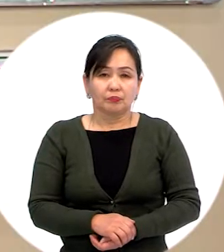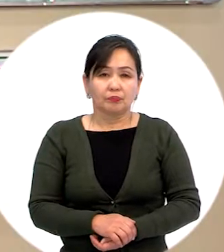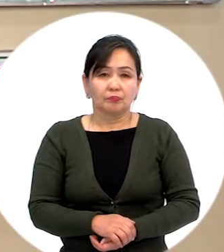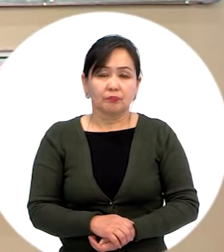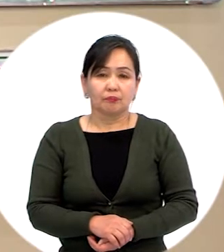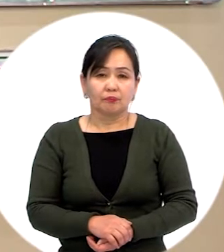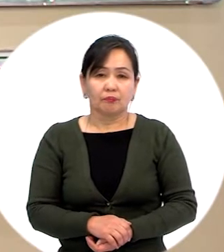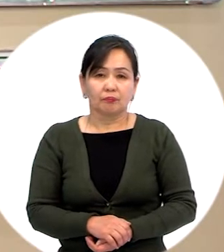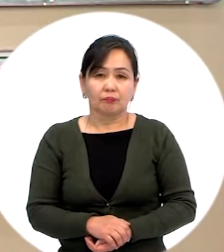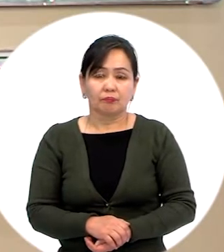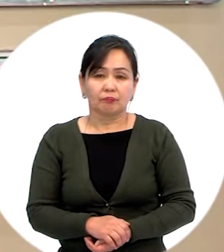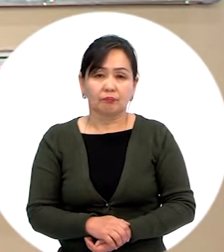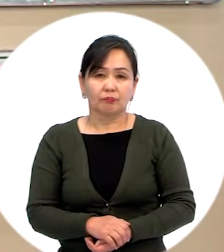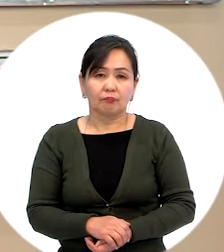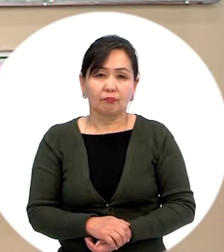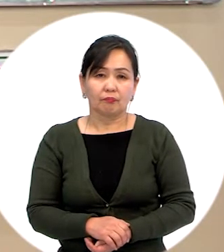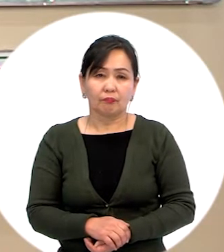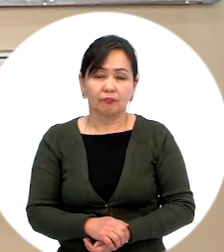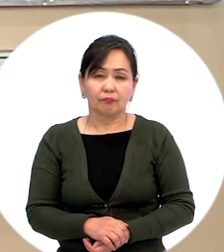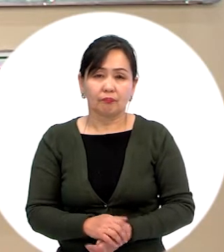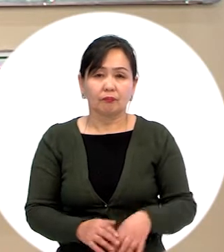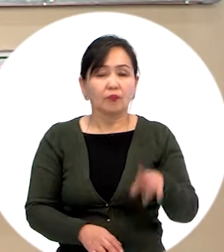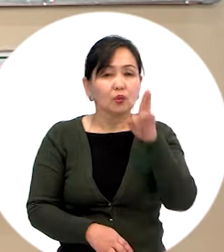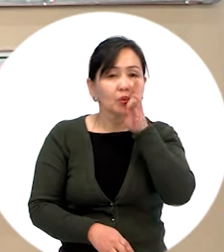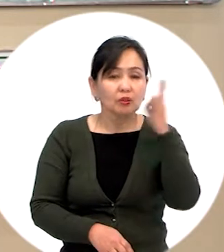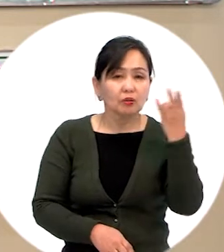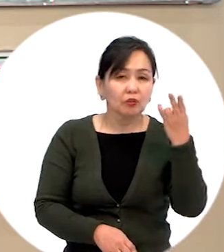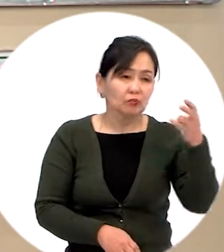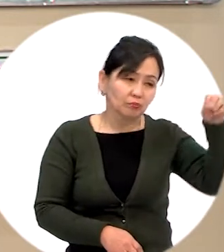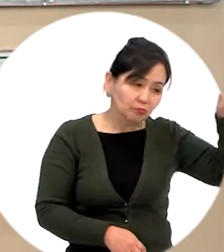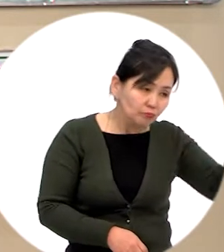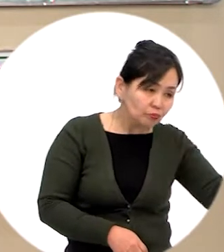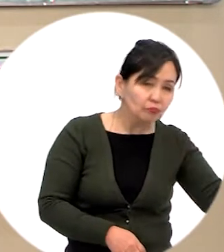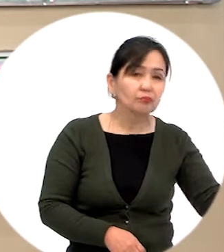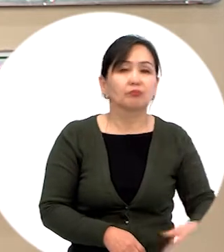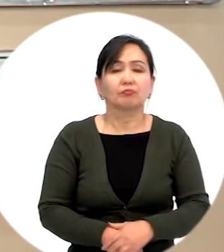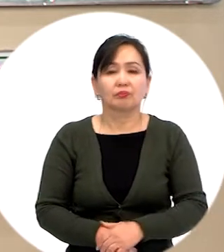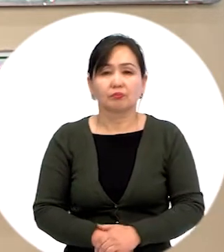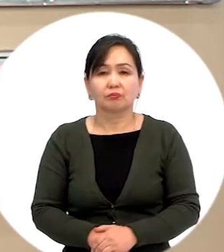За, 10 гэдэг дугаартай. Хүнсний ногоо гэдэг сагсандаа хийх юм байна.